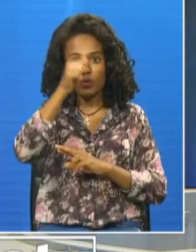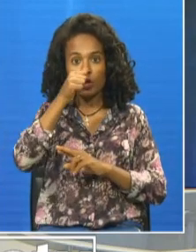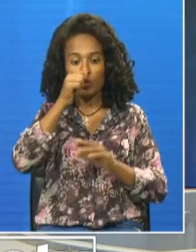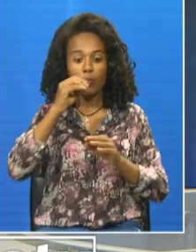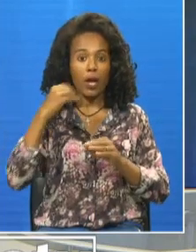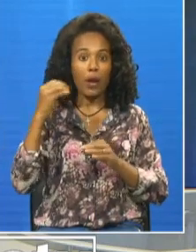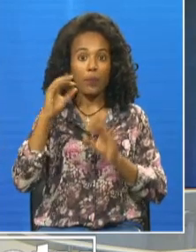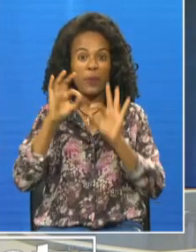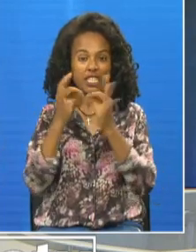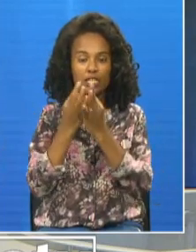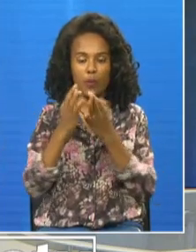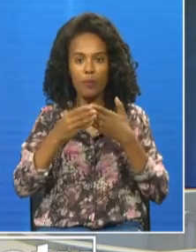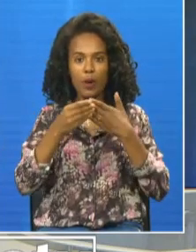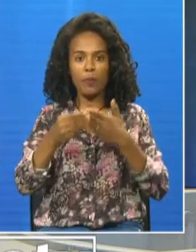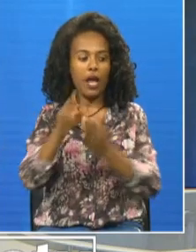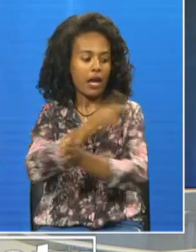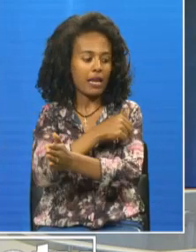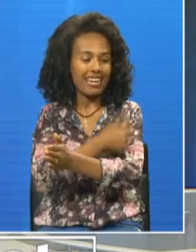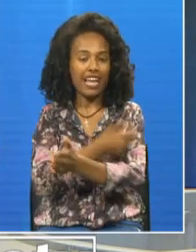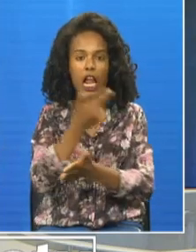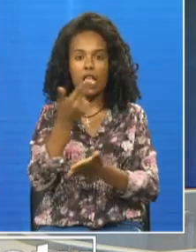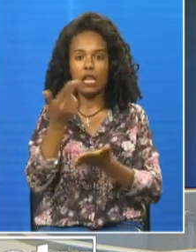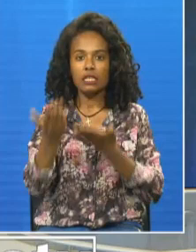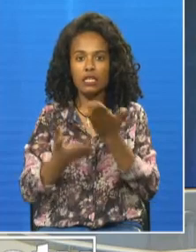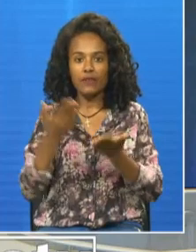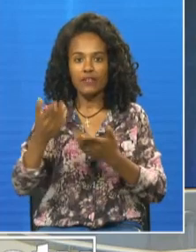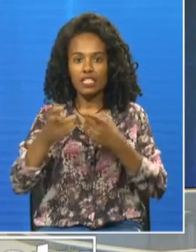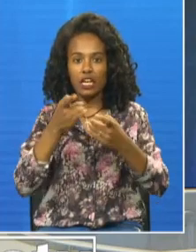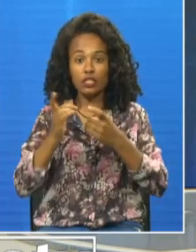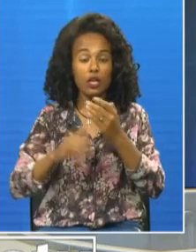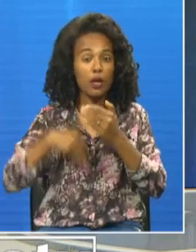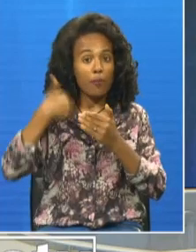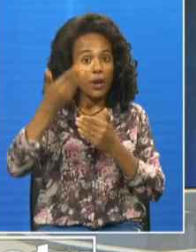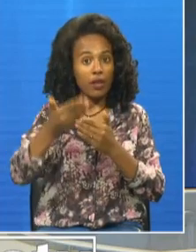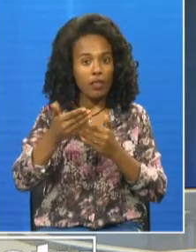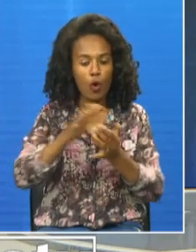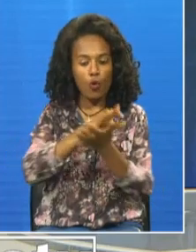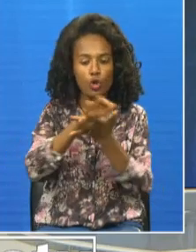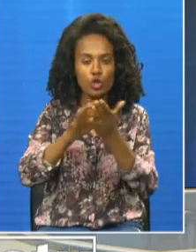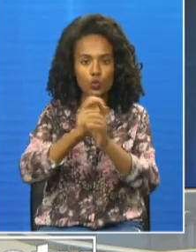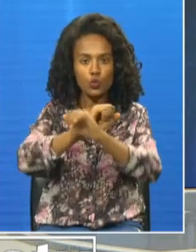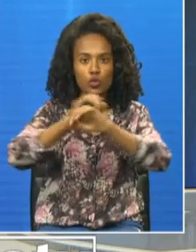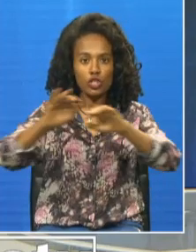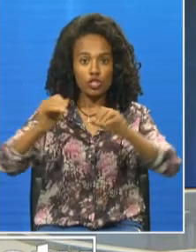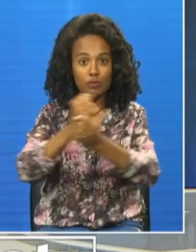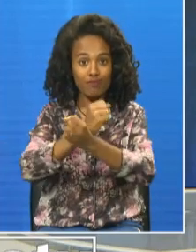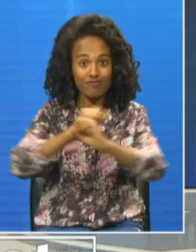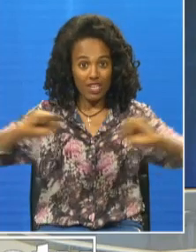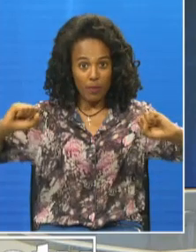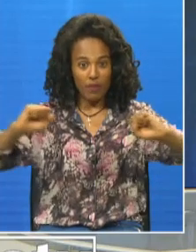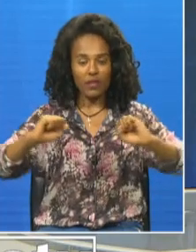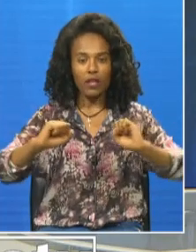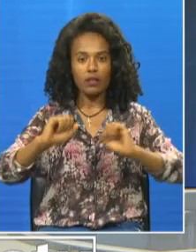አገልግሎታቸው እንዳይቋረጥ በስልክ የማስታወስ ስራ መስራት፣ ከስራ ቦታ ወደ